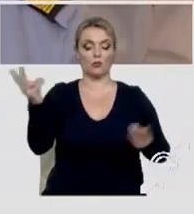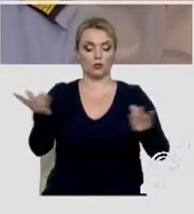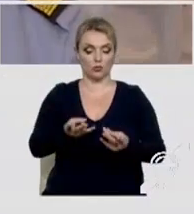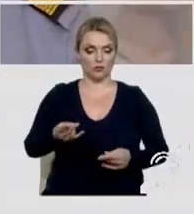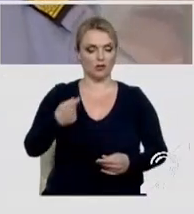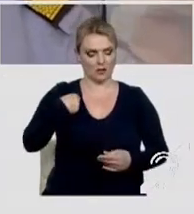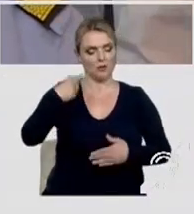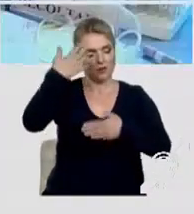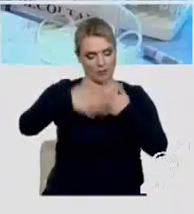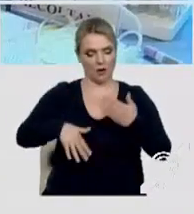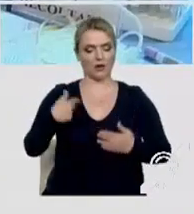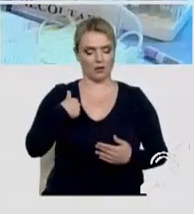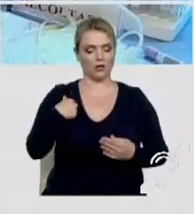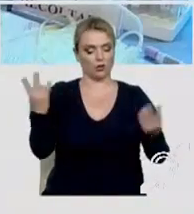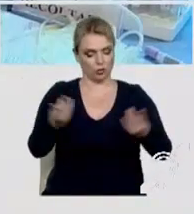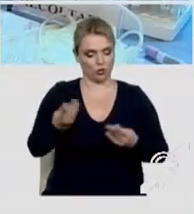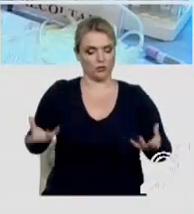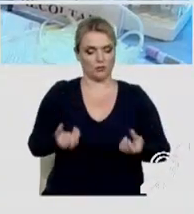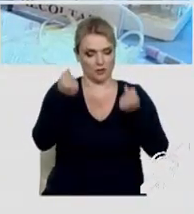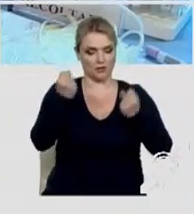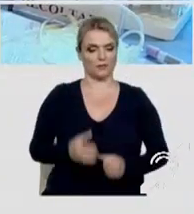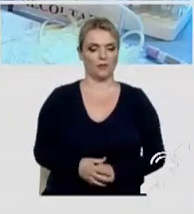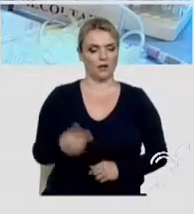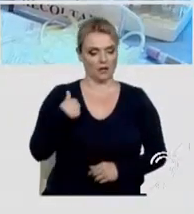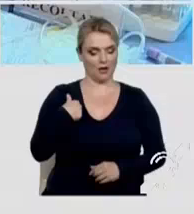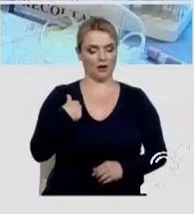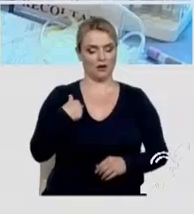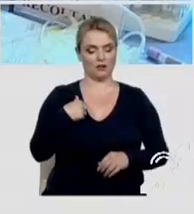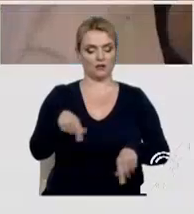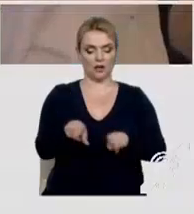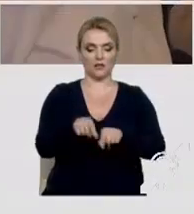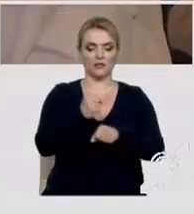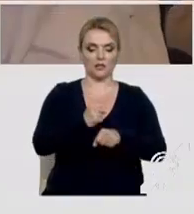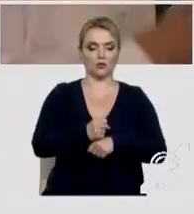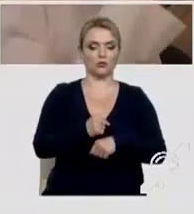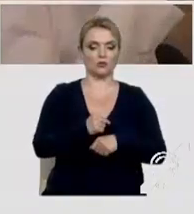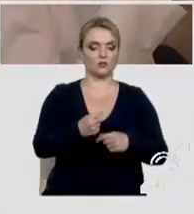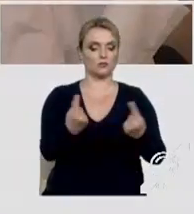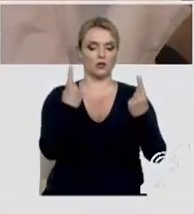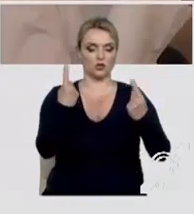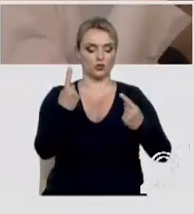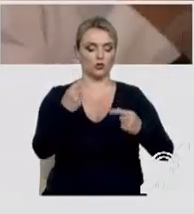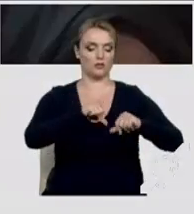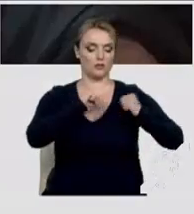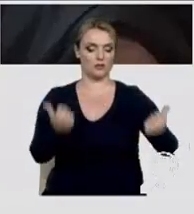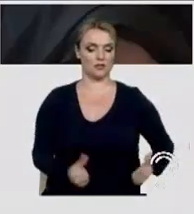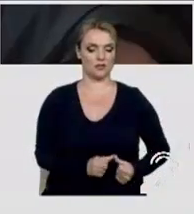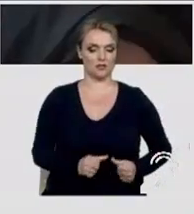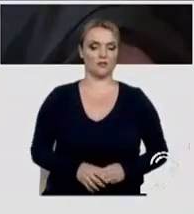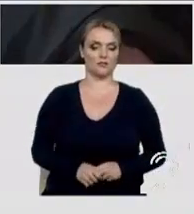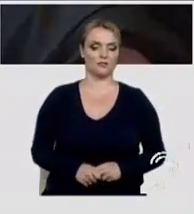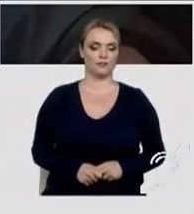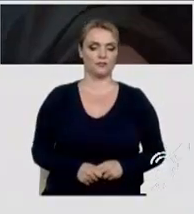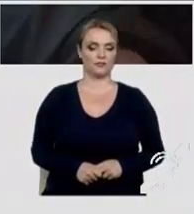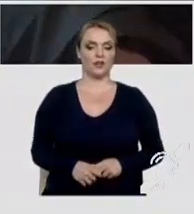și o facem cu tot sufletul, fiindcă în situații de criză putem să ne aflăm și noi și în momentul respectiv vom avea nevoie de o mână de ajutor. Pentru că